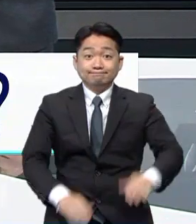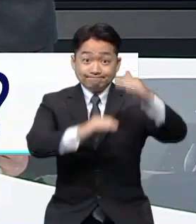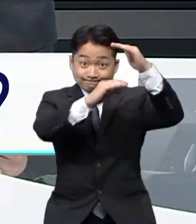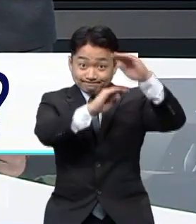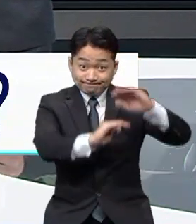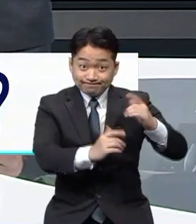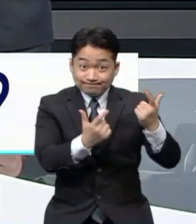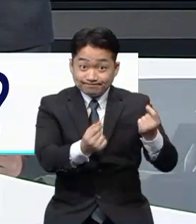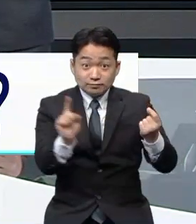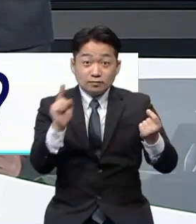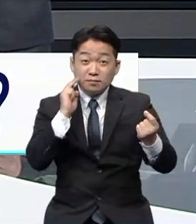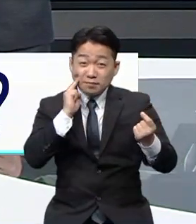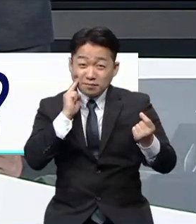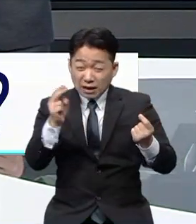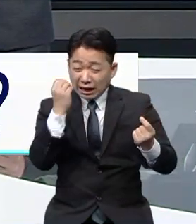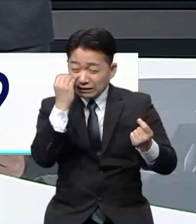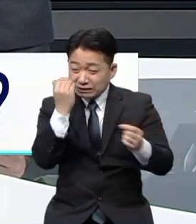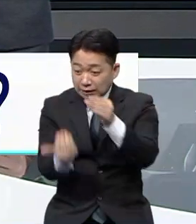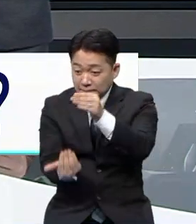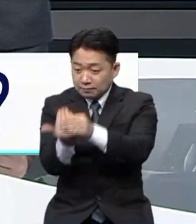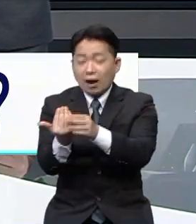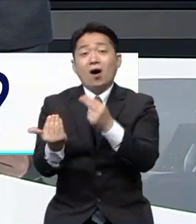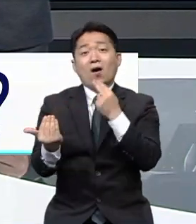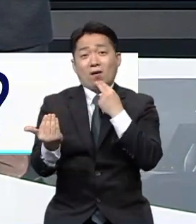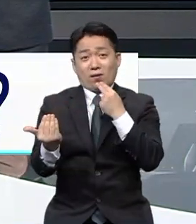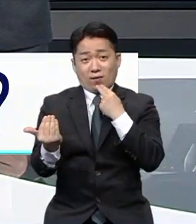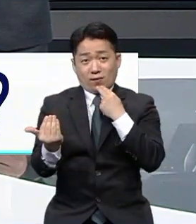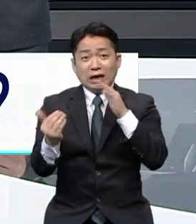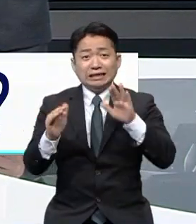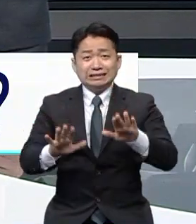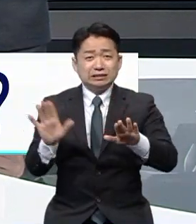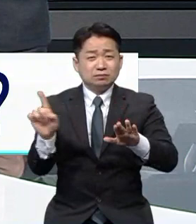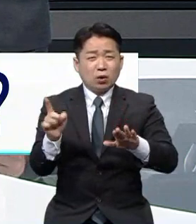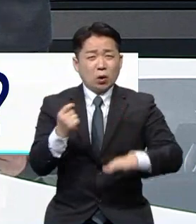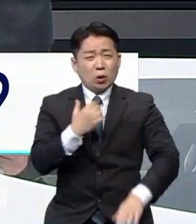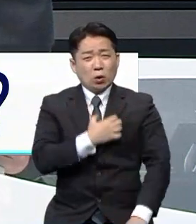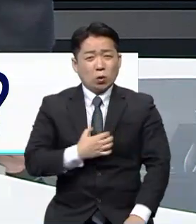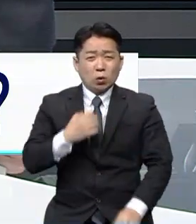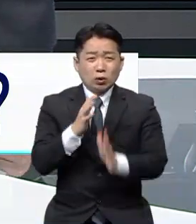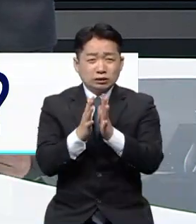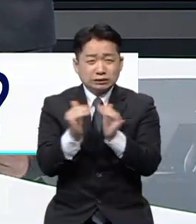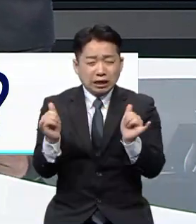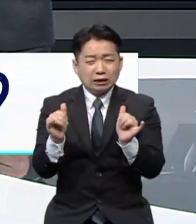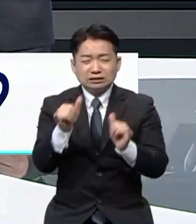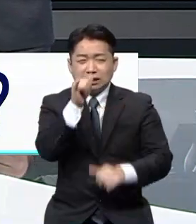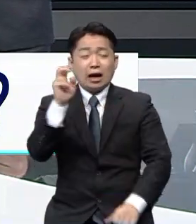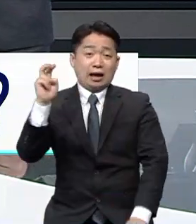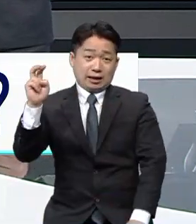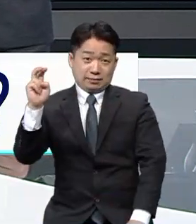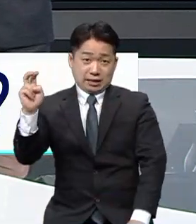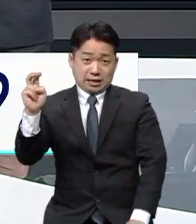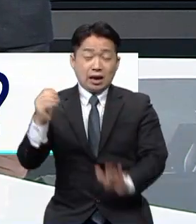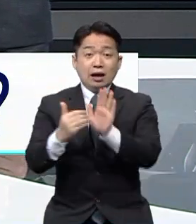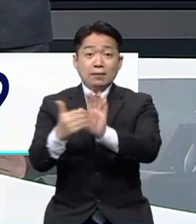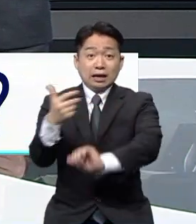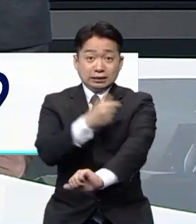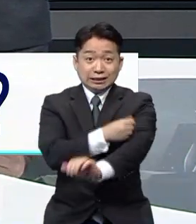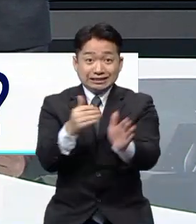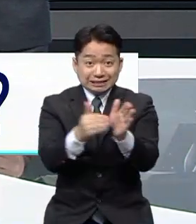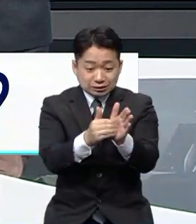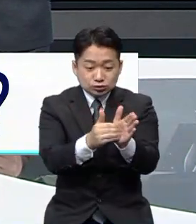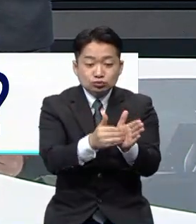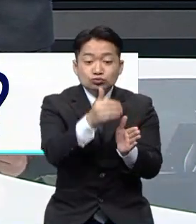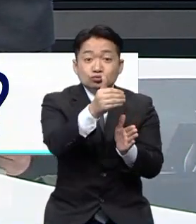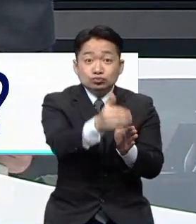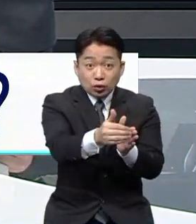들으신 것처럼 심각한 부작용은 보고되지 않았습니다만 여전히 조금은 걱정스러운 분들 계실 겁니다. 그래서 백신